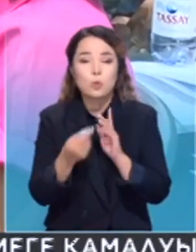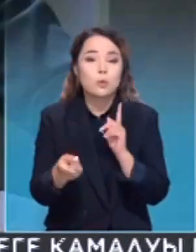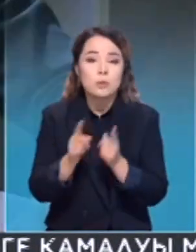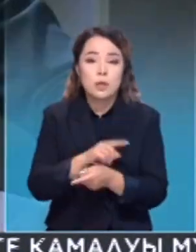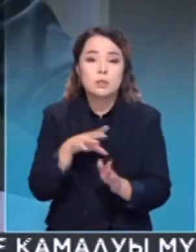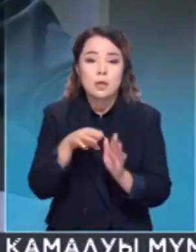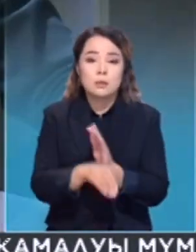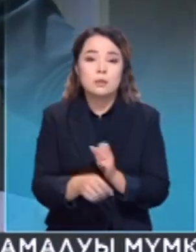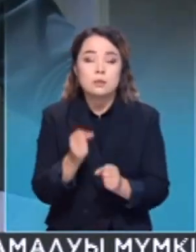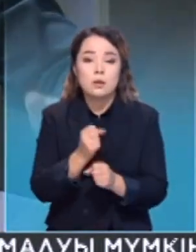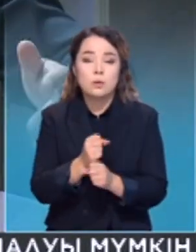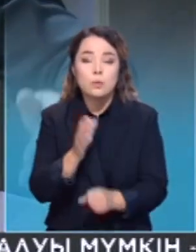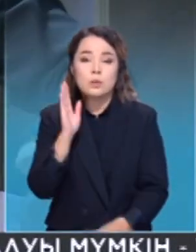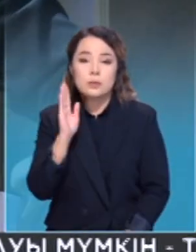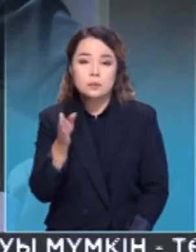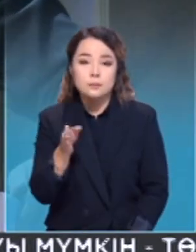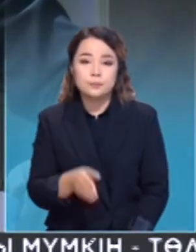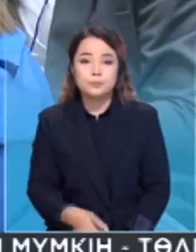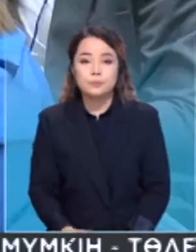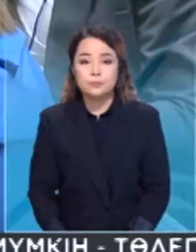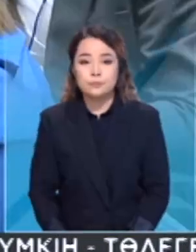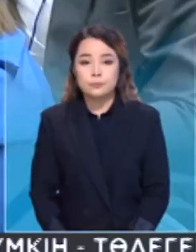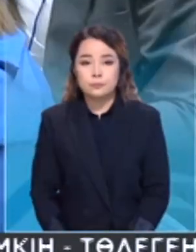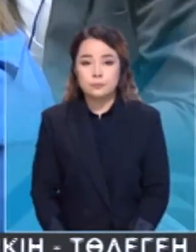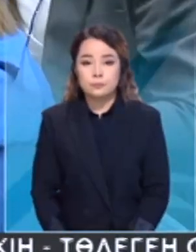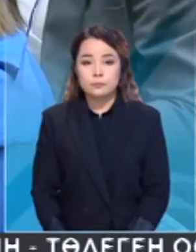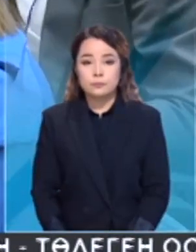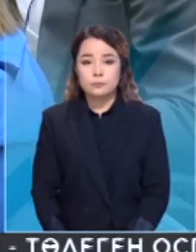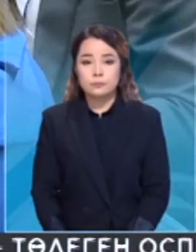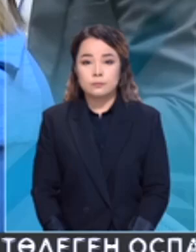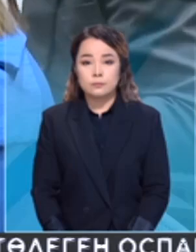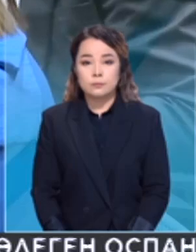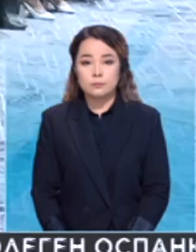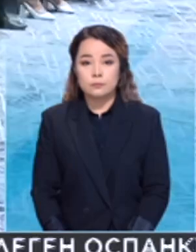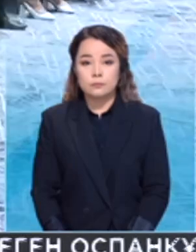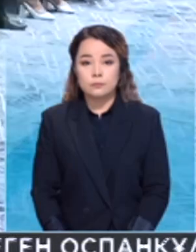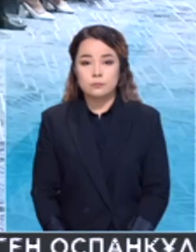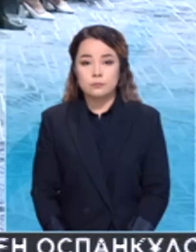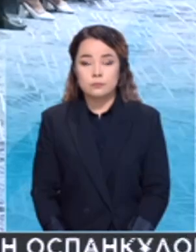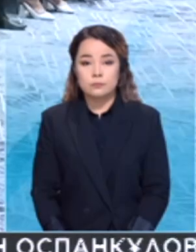өзгертулер енгізіледі. Айнұр Абылқасымқызы, Еркін Оразбаев, Қазақстан ұлттық арнасы, Шымкент.